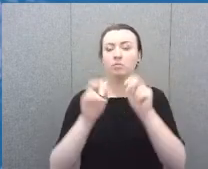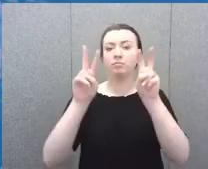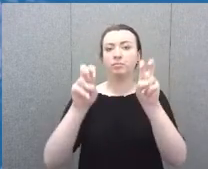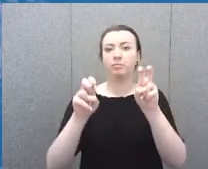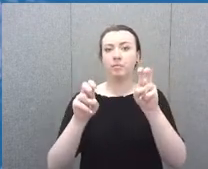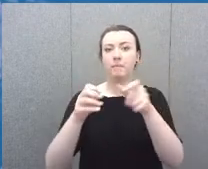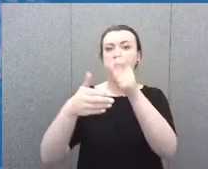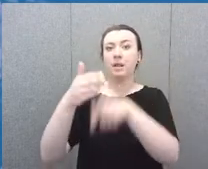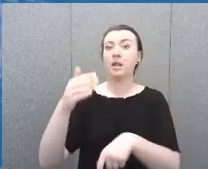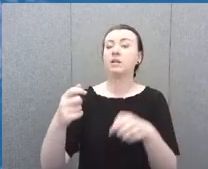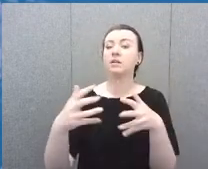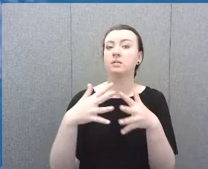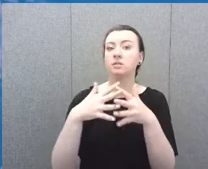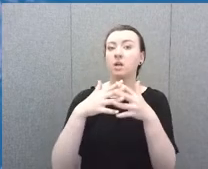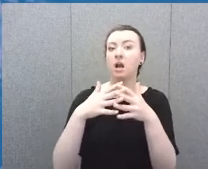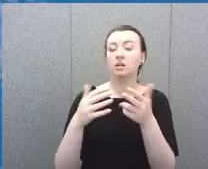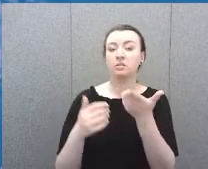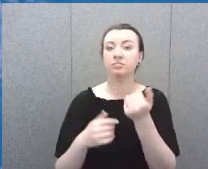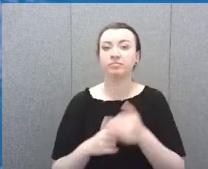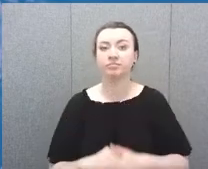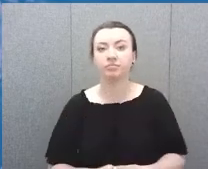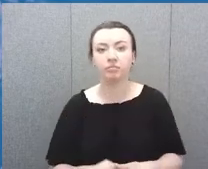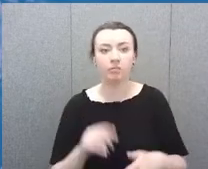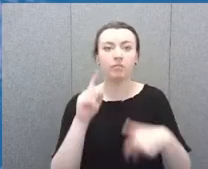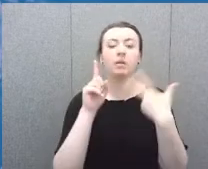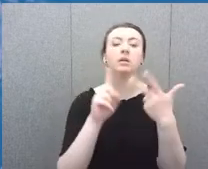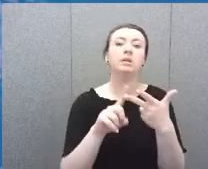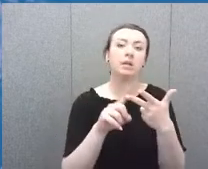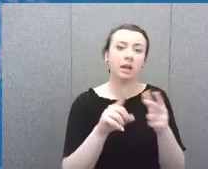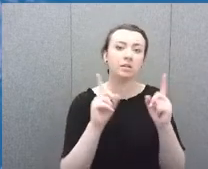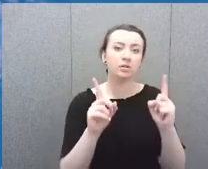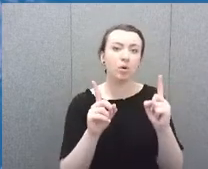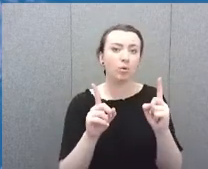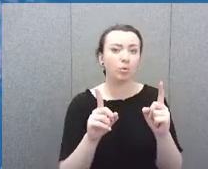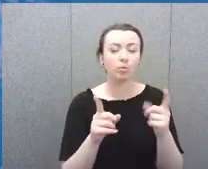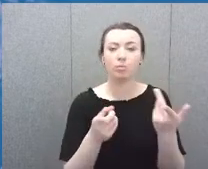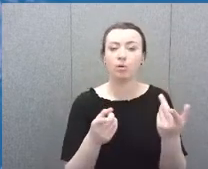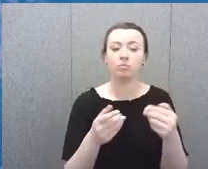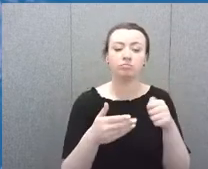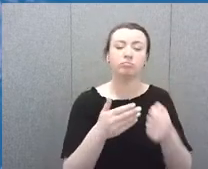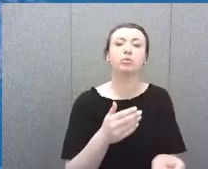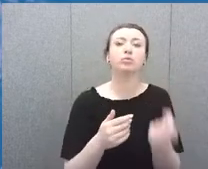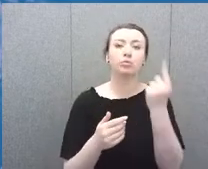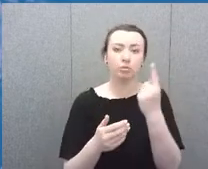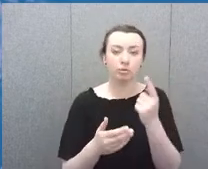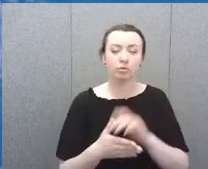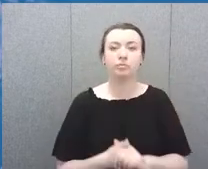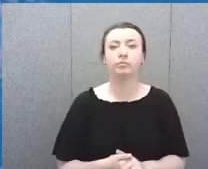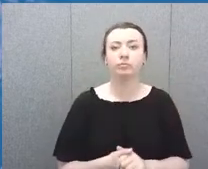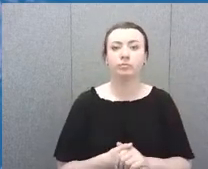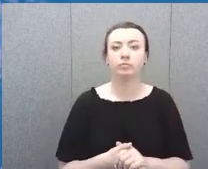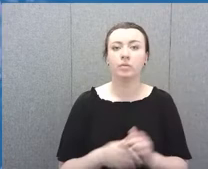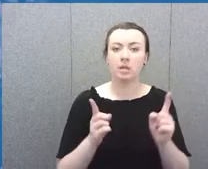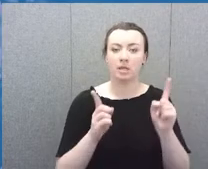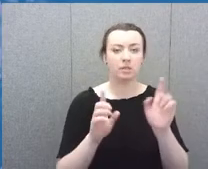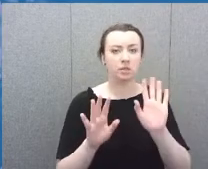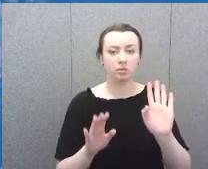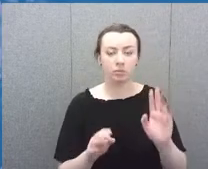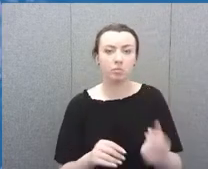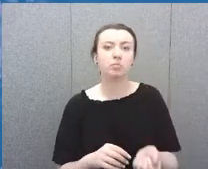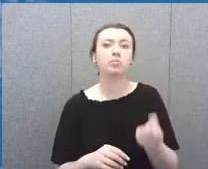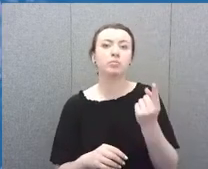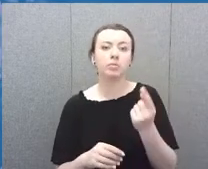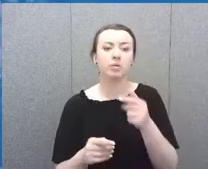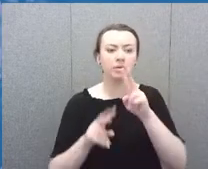И третий источник – отсутствие безопасности в секторе внутренних дел